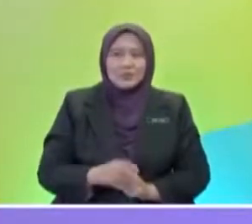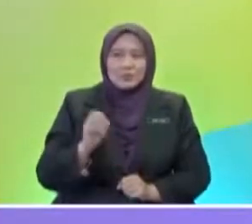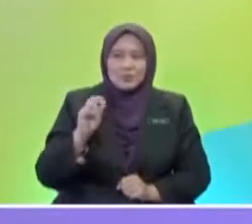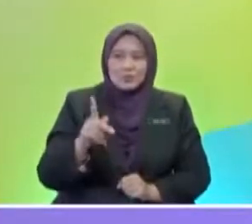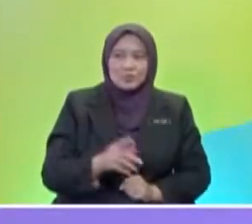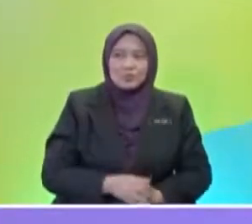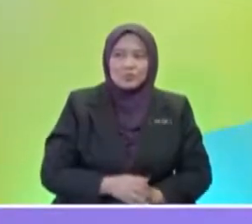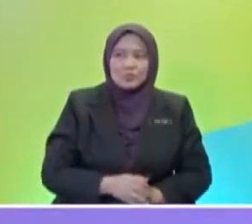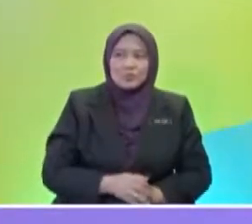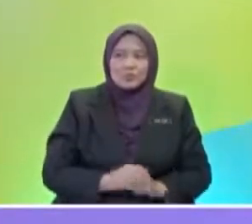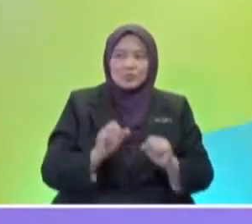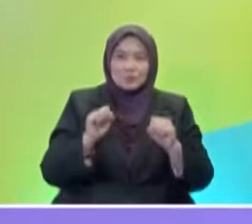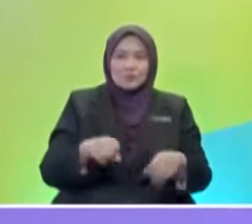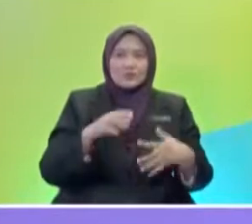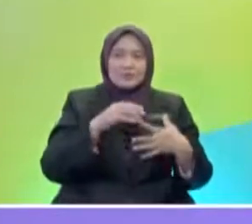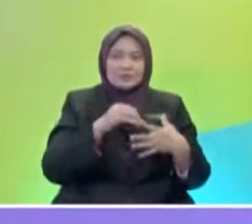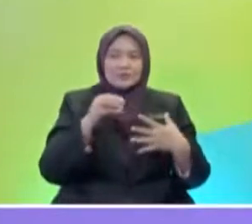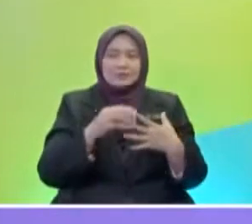saya boleh pilih apapun